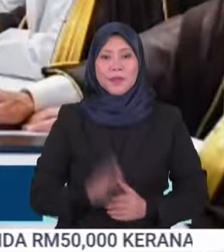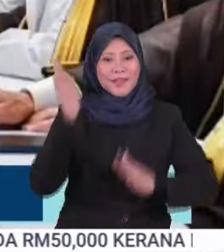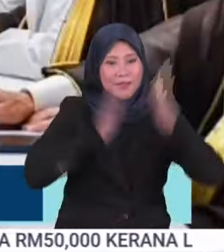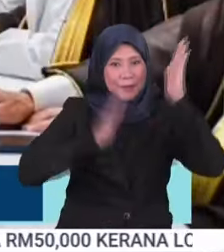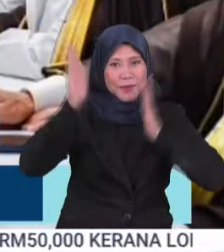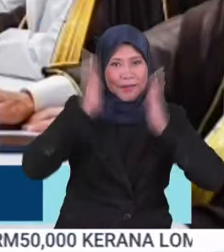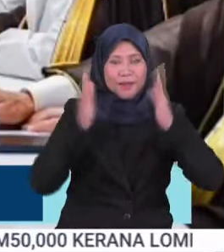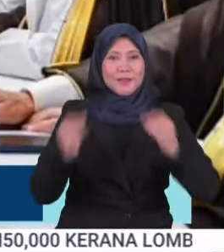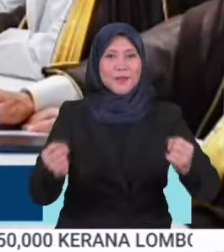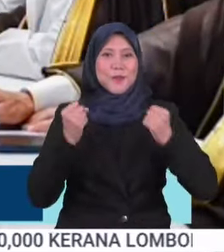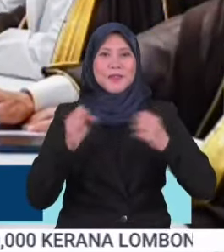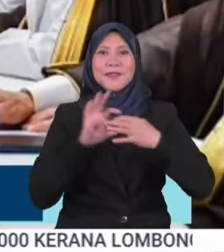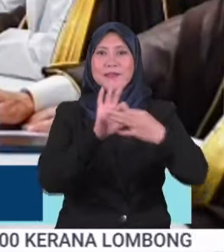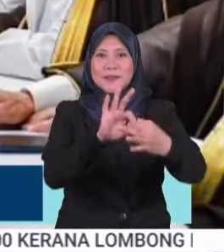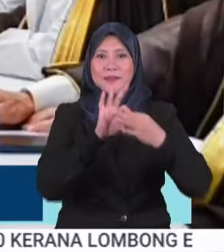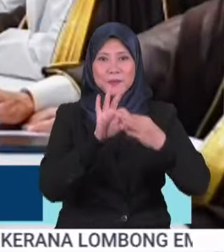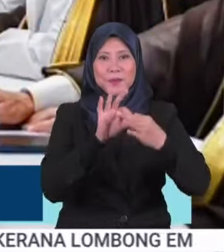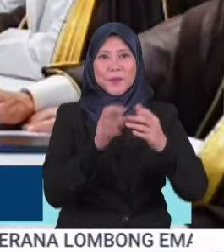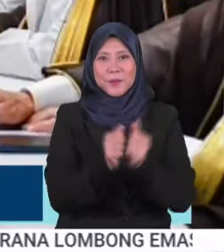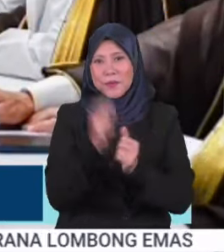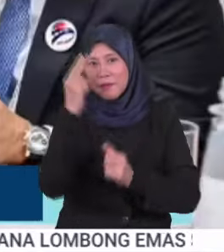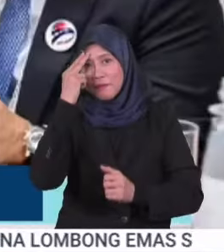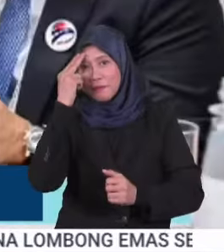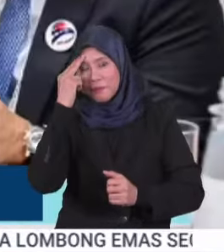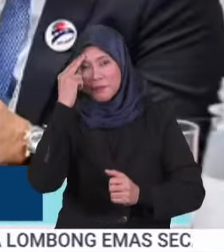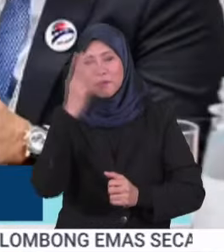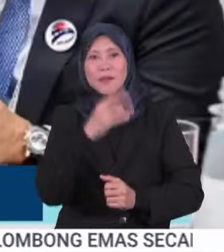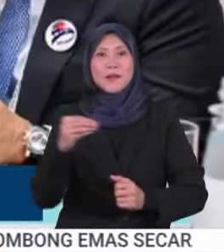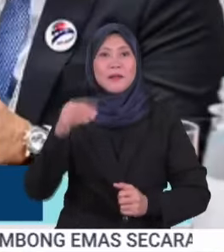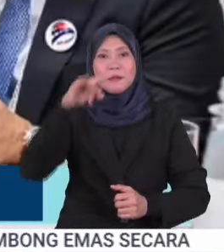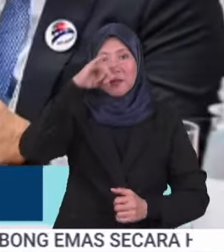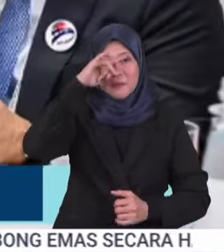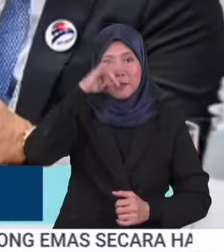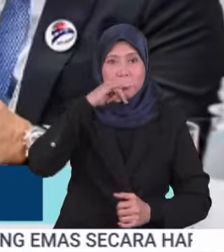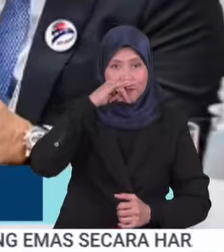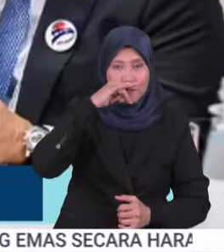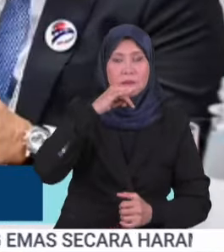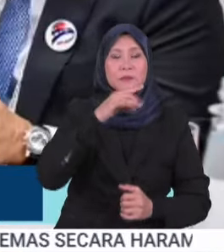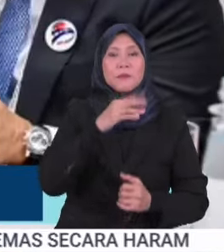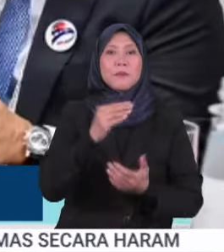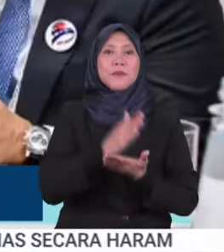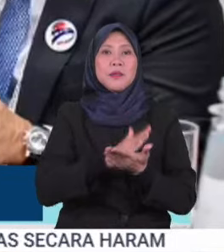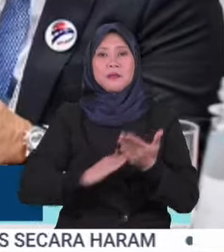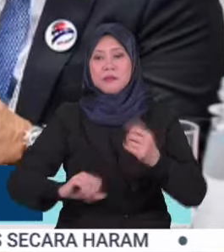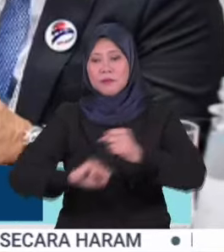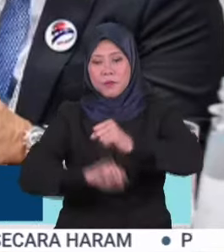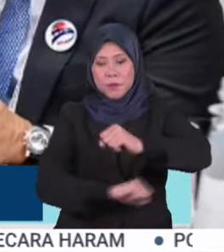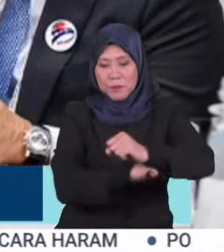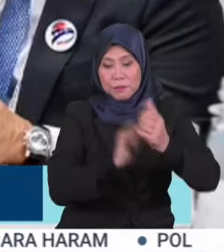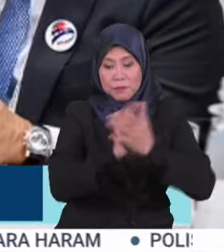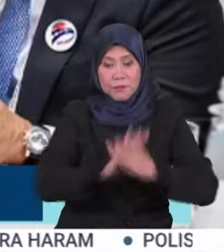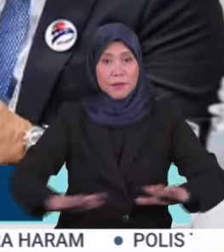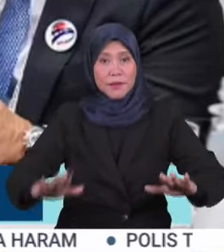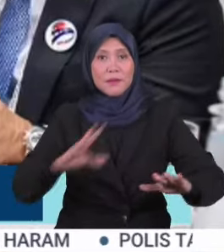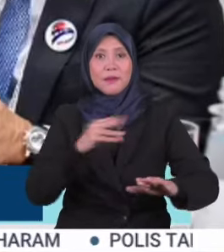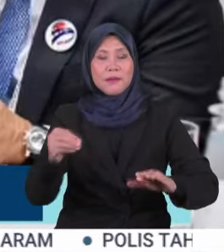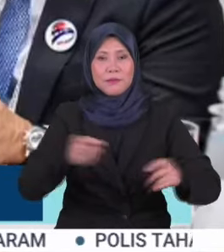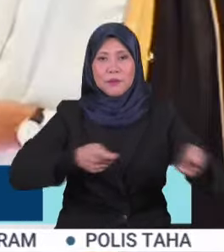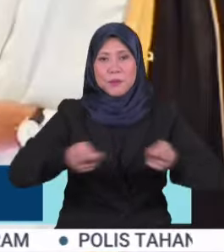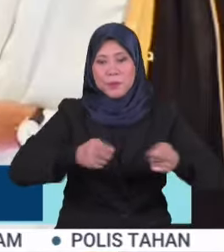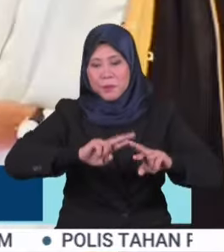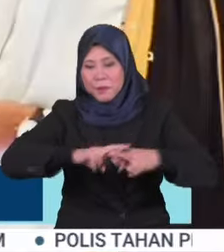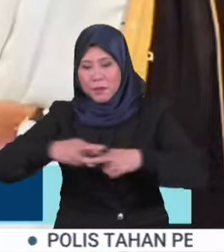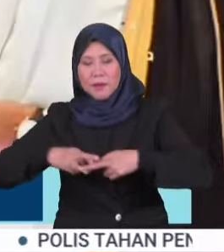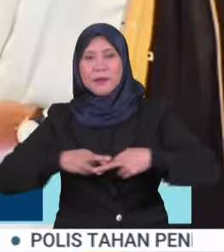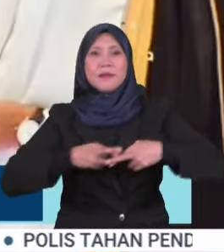Malaysia akan perkukuh kerjasama strategik dengan Arab Saudi dan Kazakhstan. Ia menerusi sektor infrastruktur, keselamatan dan penyelenggaraan